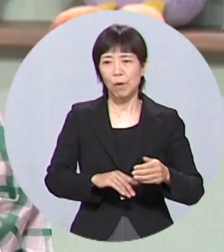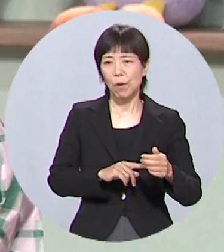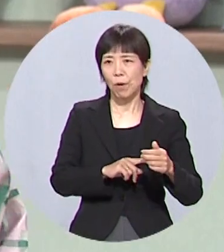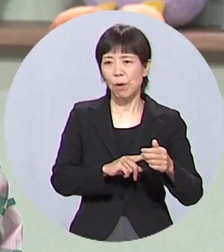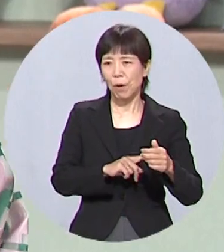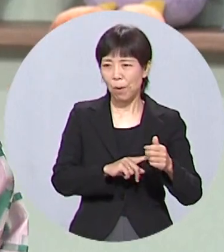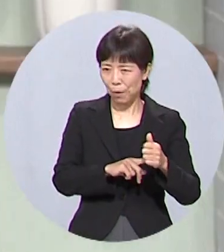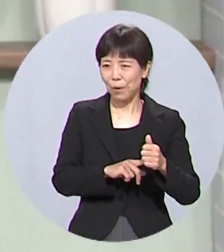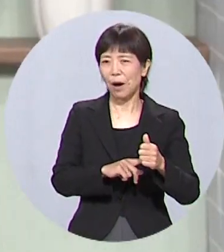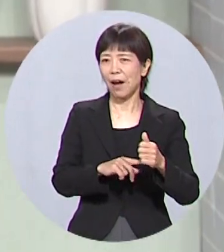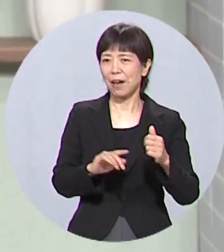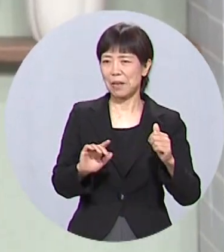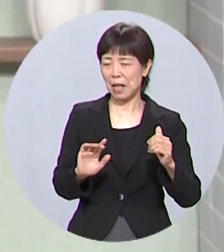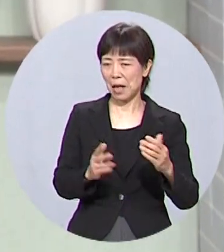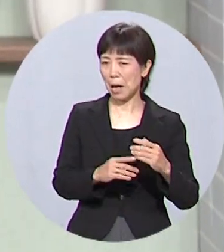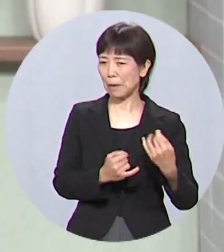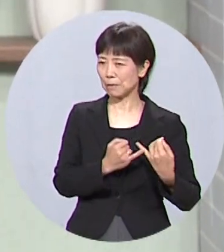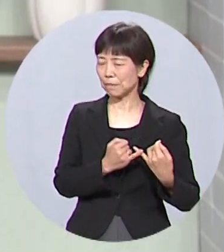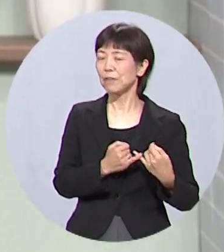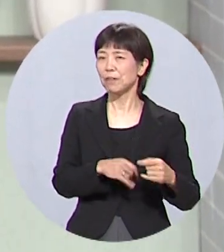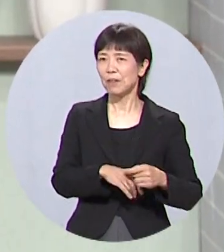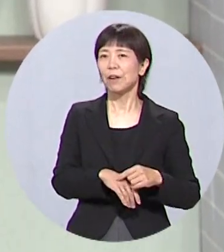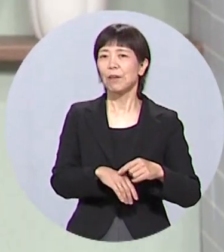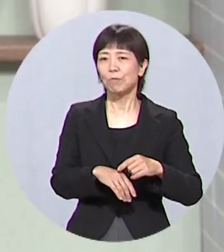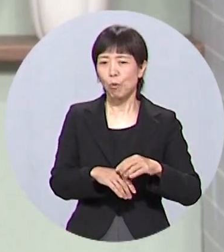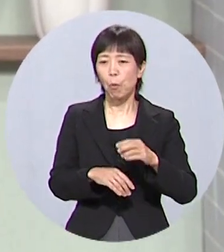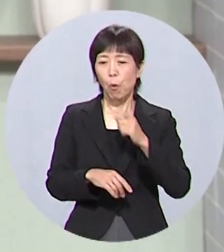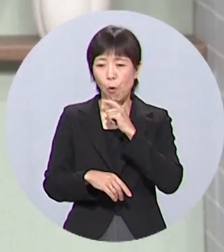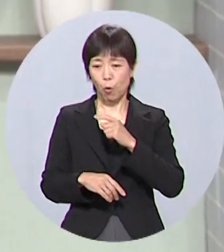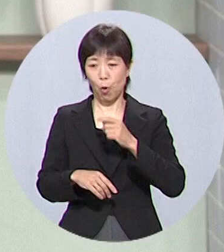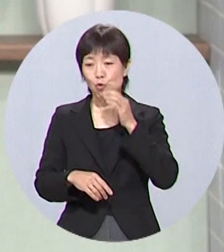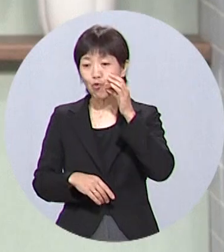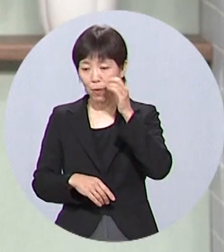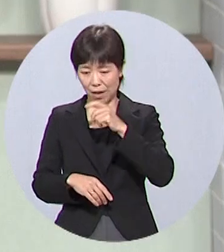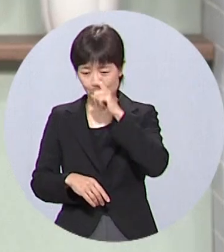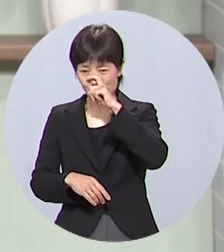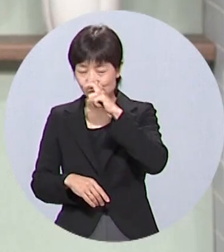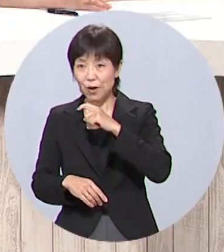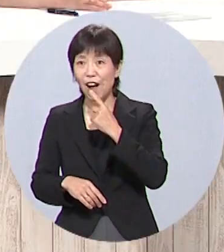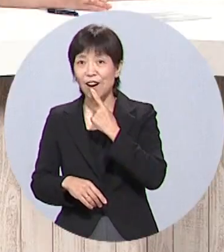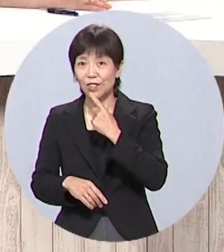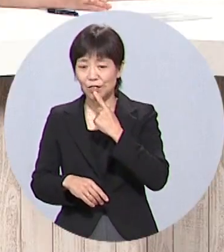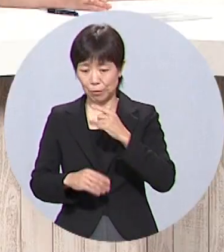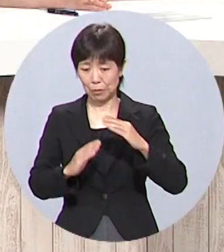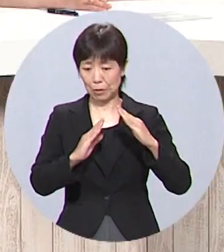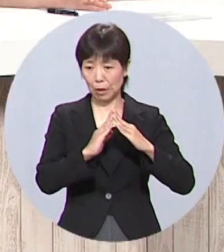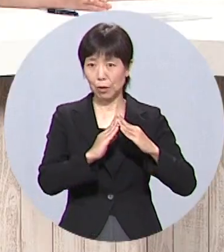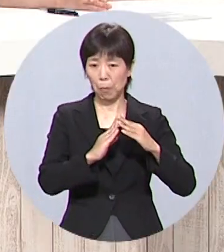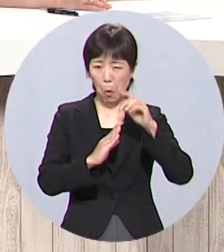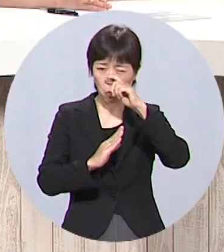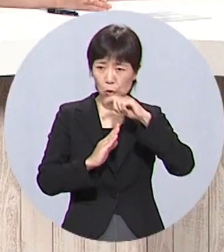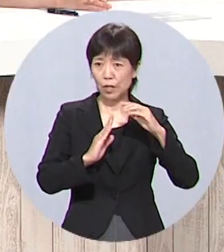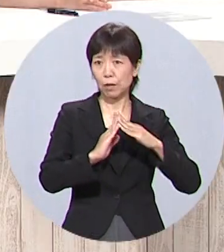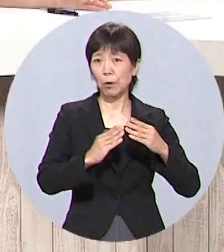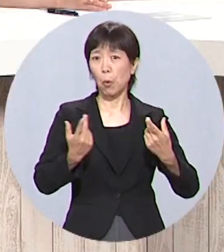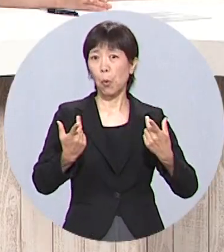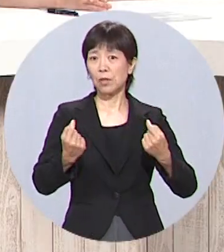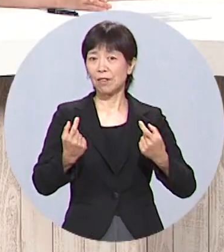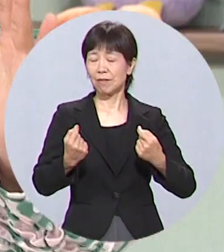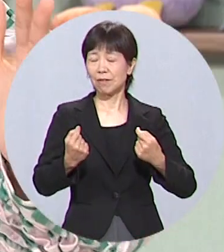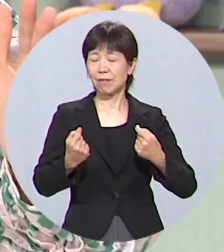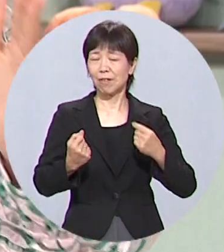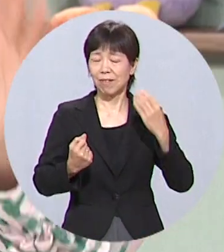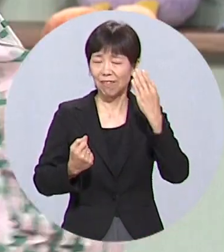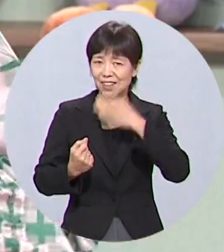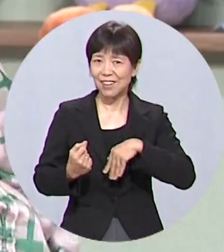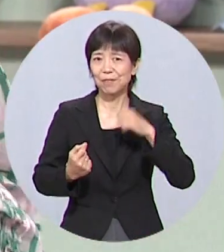見つかっちゃいましたね。 やっぱ築年数の 味、うん、初めて聞きましたね、人生で。 でもちょっと自分で見て築年数